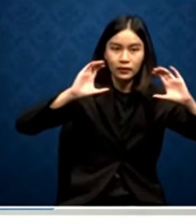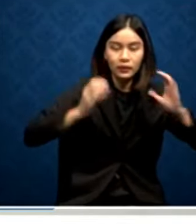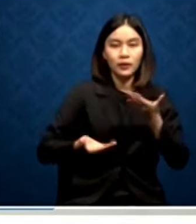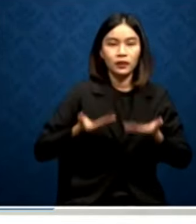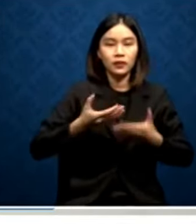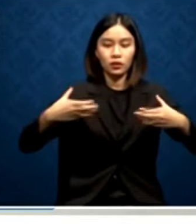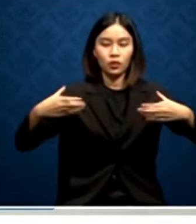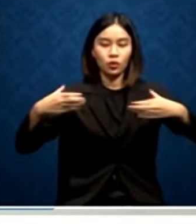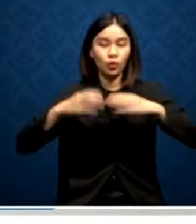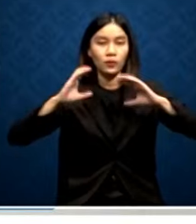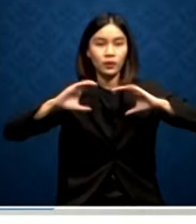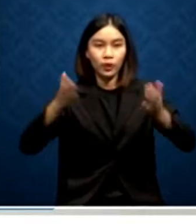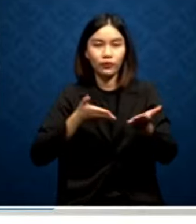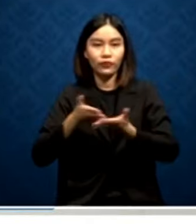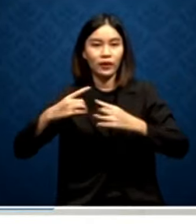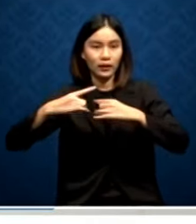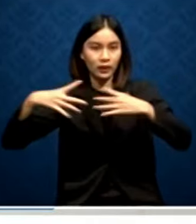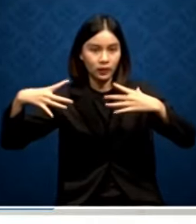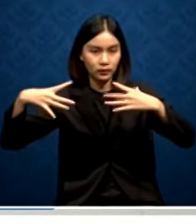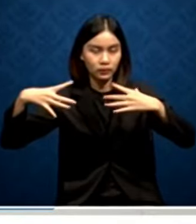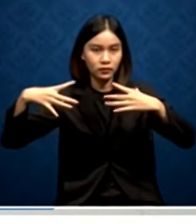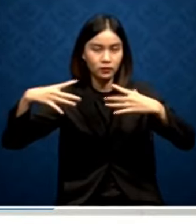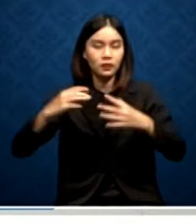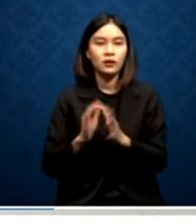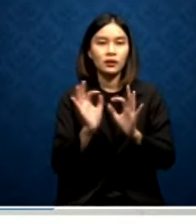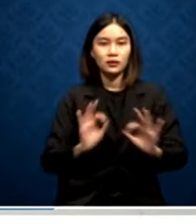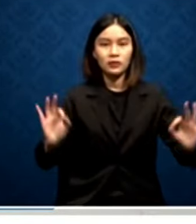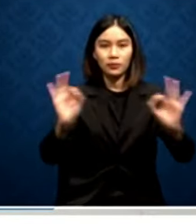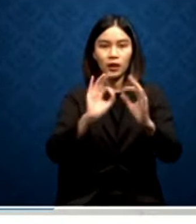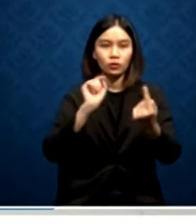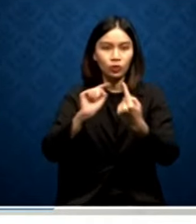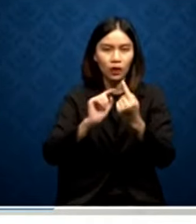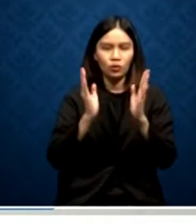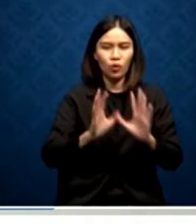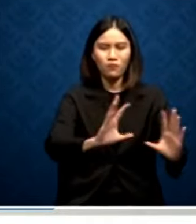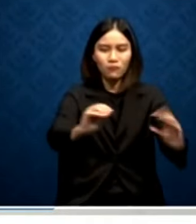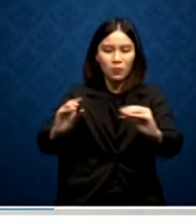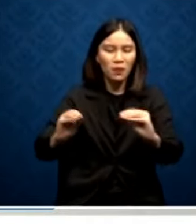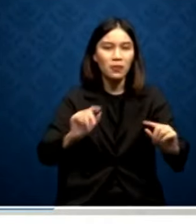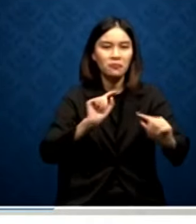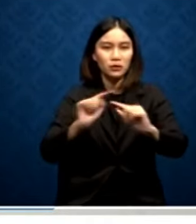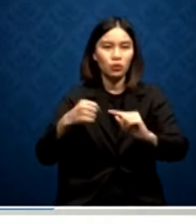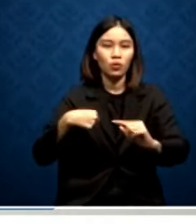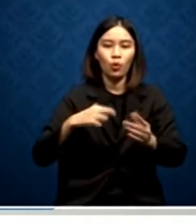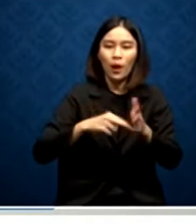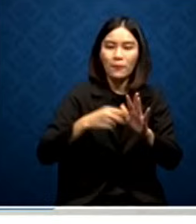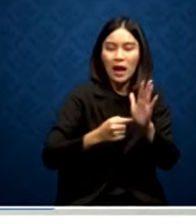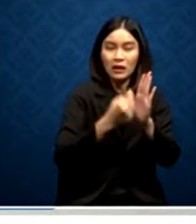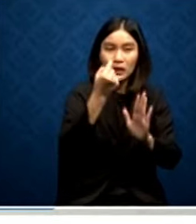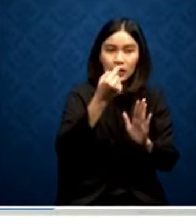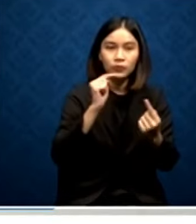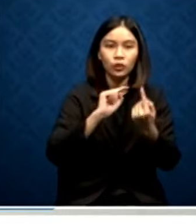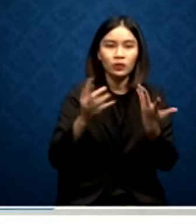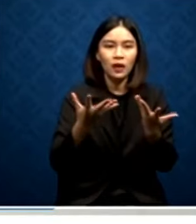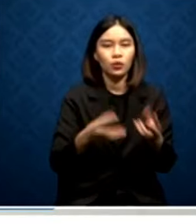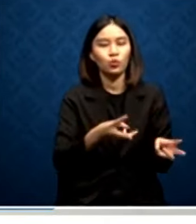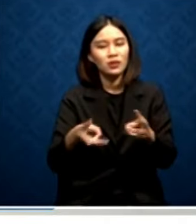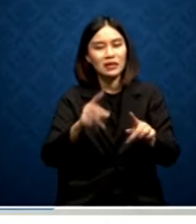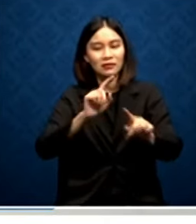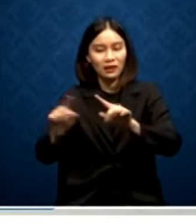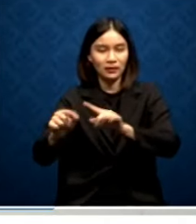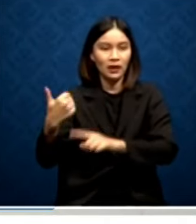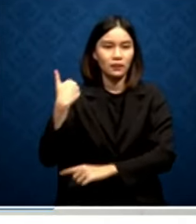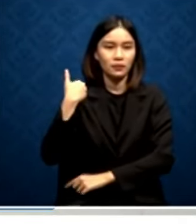พรรคการเมืองฝ่ายค้านดังนั้นหลายคนวิจารณ์ที่มาของเราว่ามาจากแบบนั้นแบบ